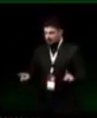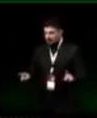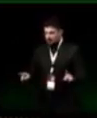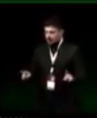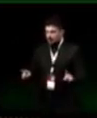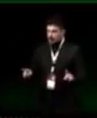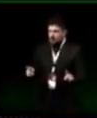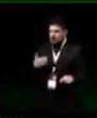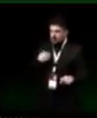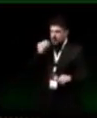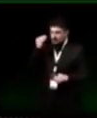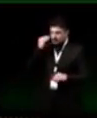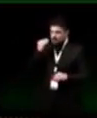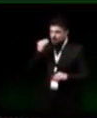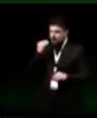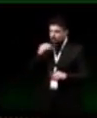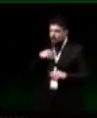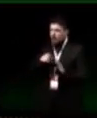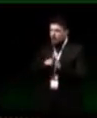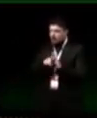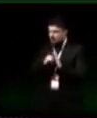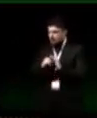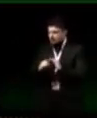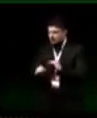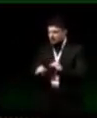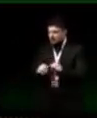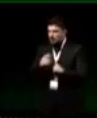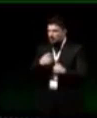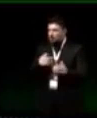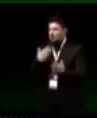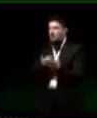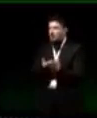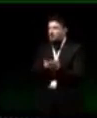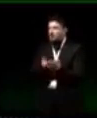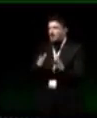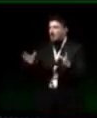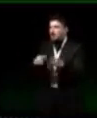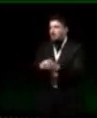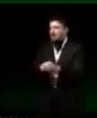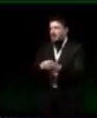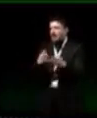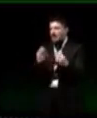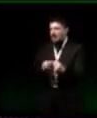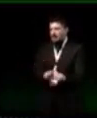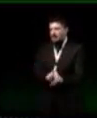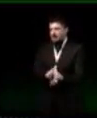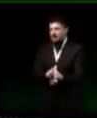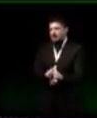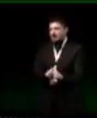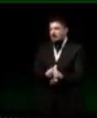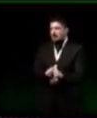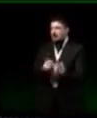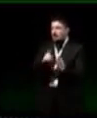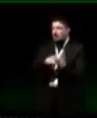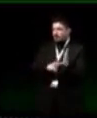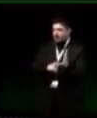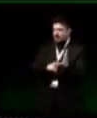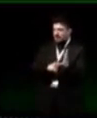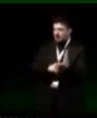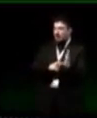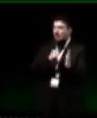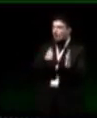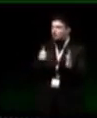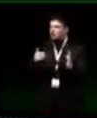prossima legislatura, anche una proposta organica per cui perlomeno per un mese l'anno ciascun donna,